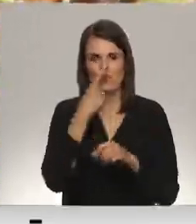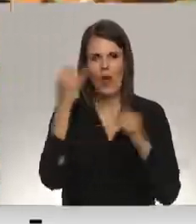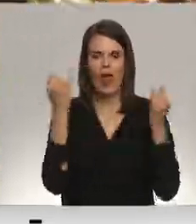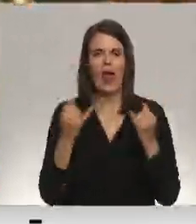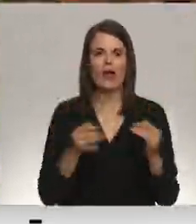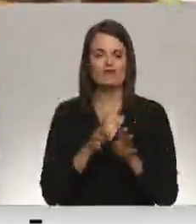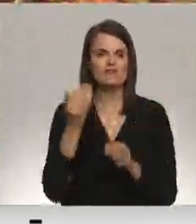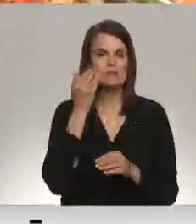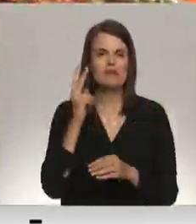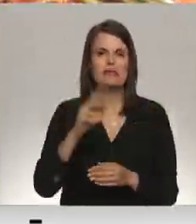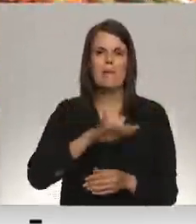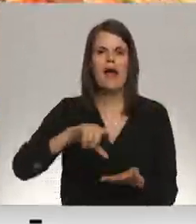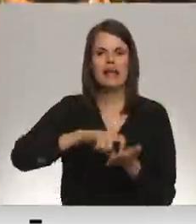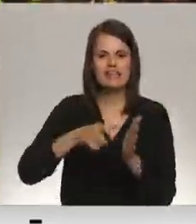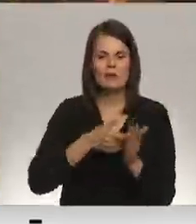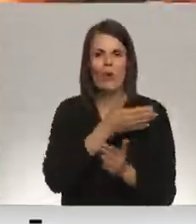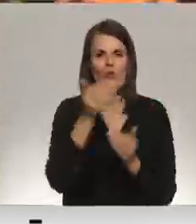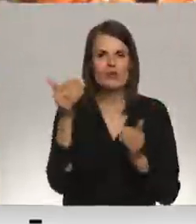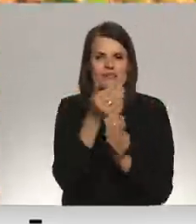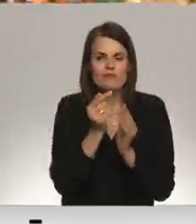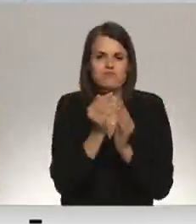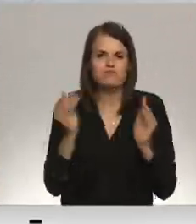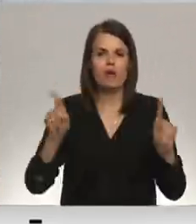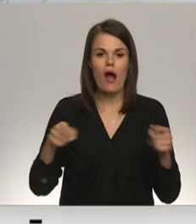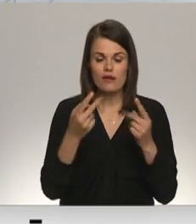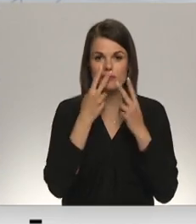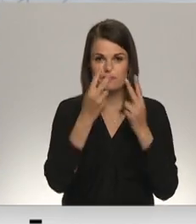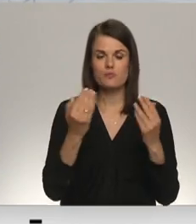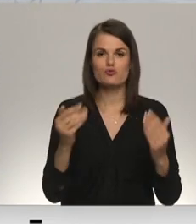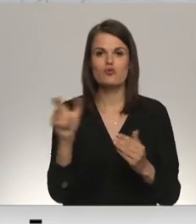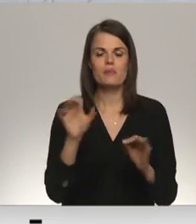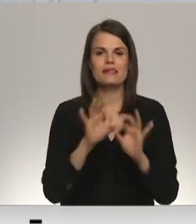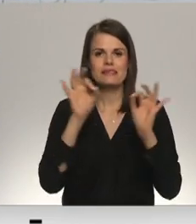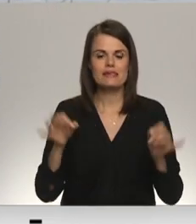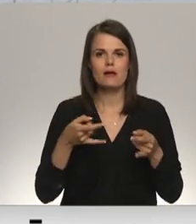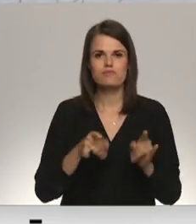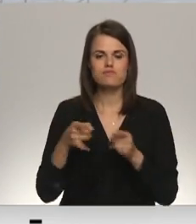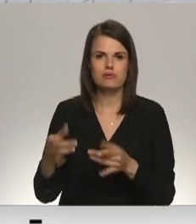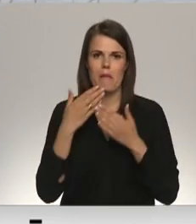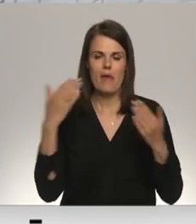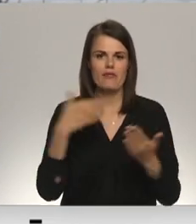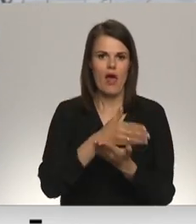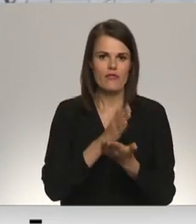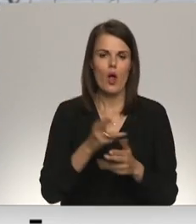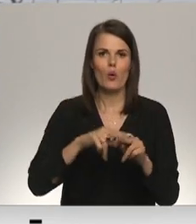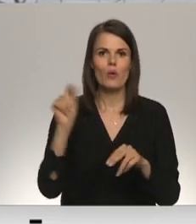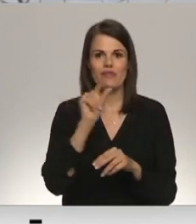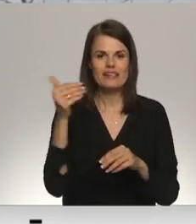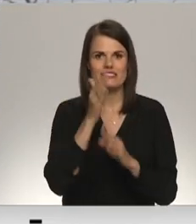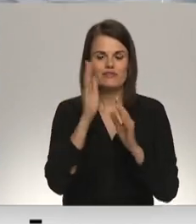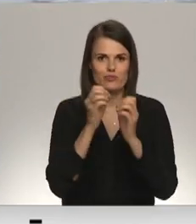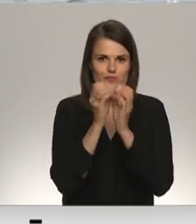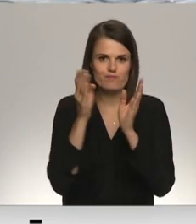par bērnistabām, kur zivtiņām attīstīties. Novērojumi liecina, ka šobrīd sāksies nārstošanas pēdējā stādija un drīzumā zivis